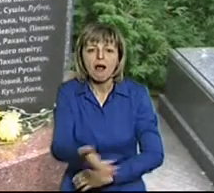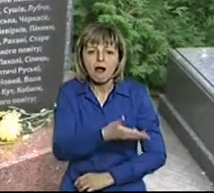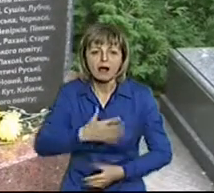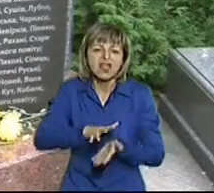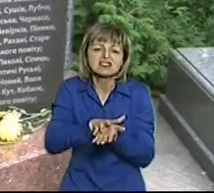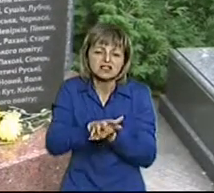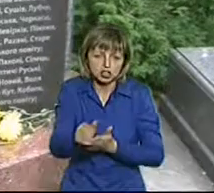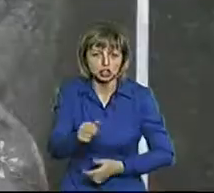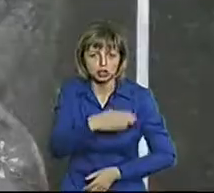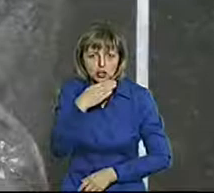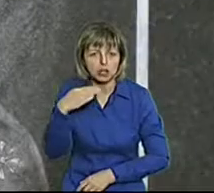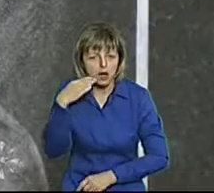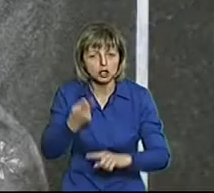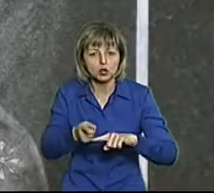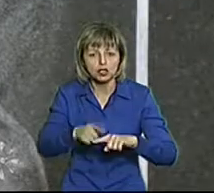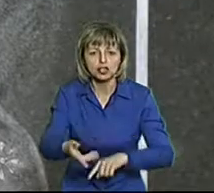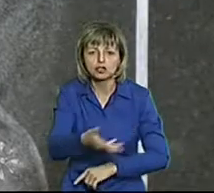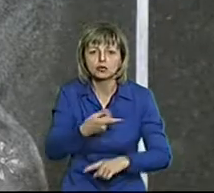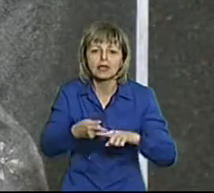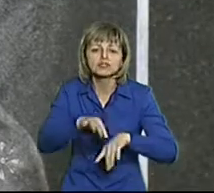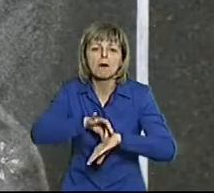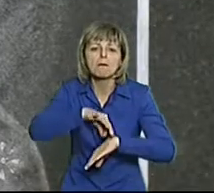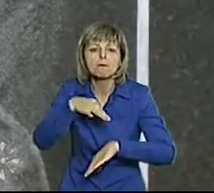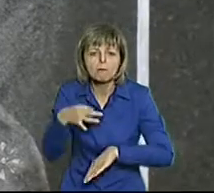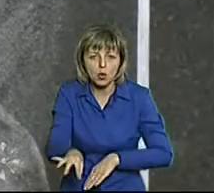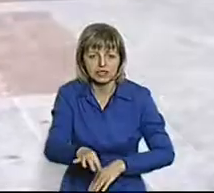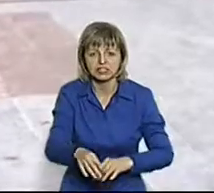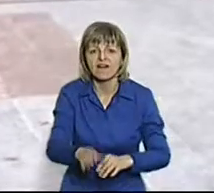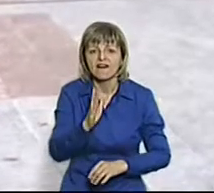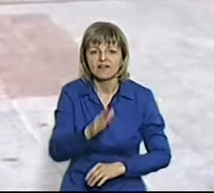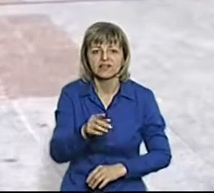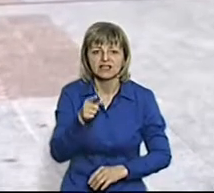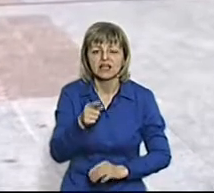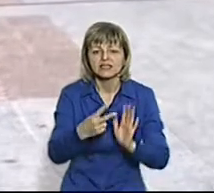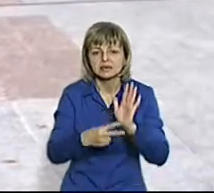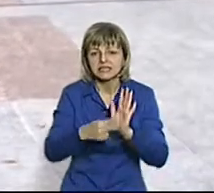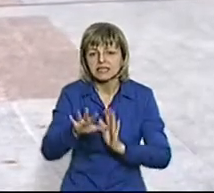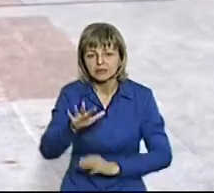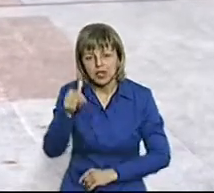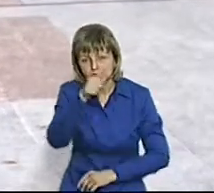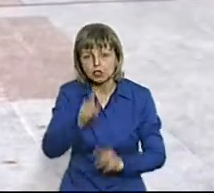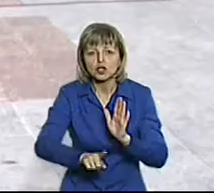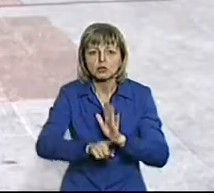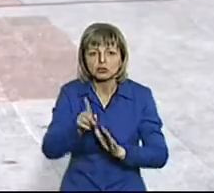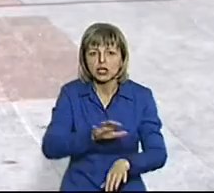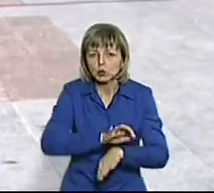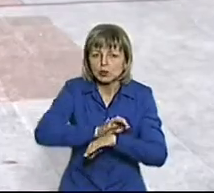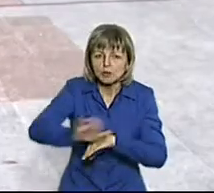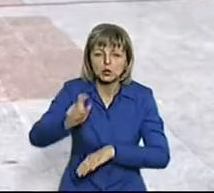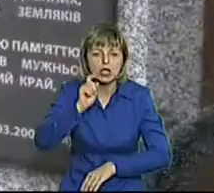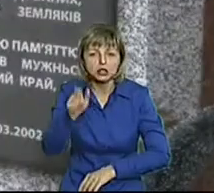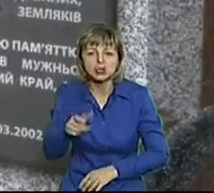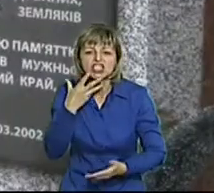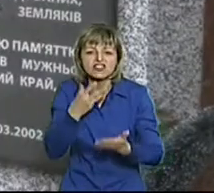знищили багато. І тому нам це дуже боляче. У 75-ті роковини початку депортації українців зі своїх